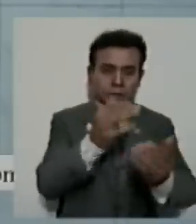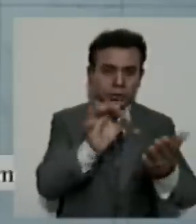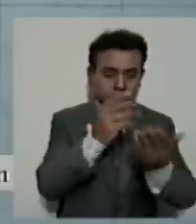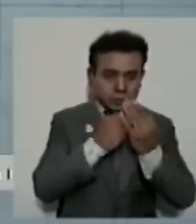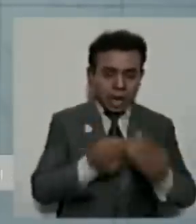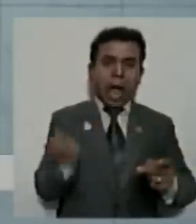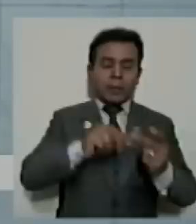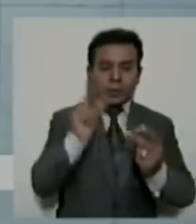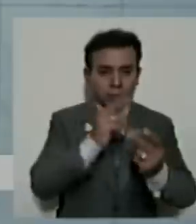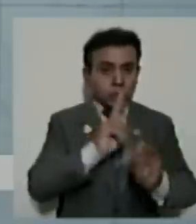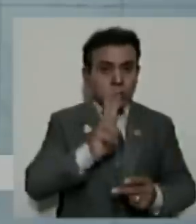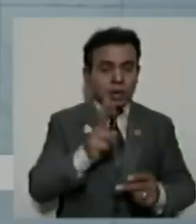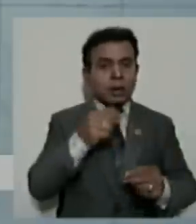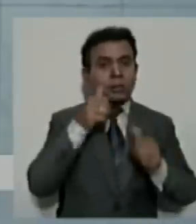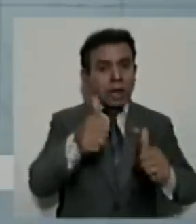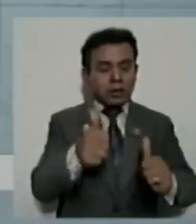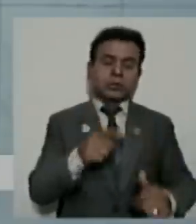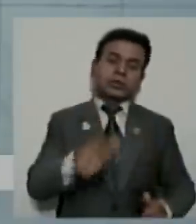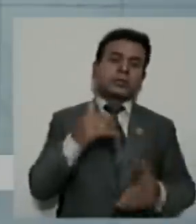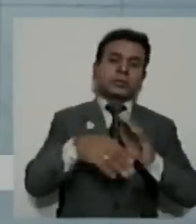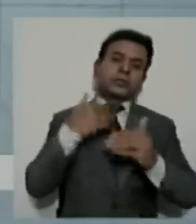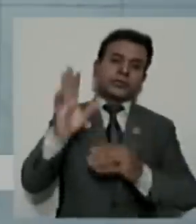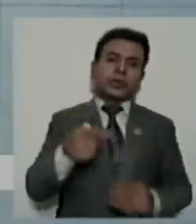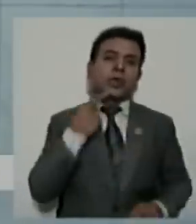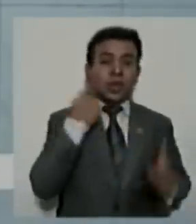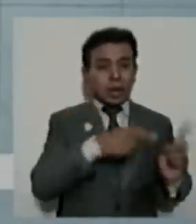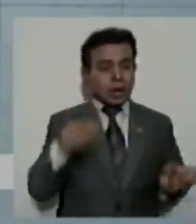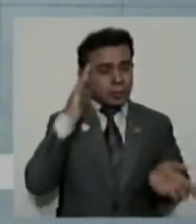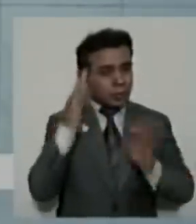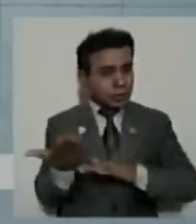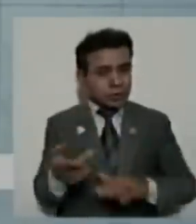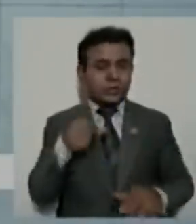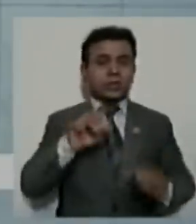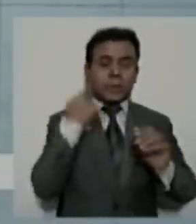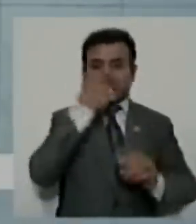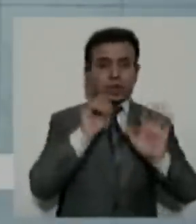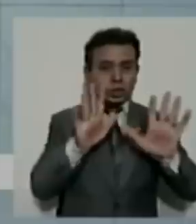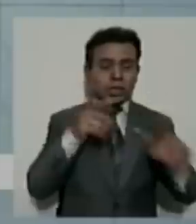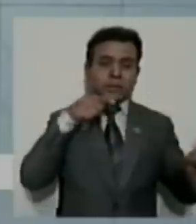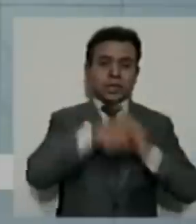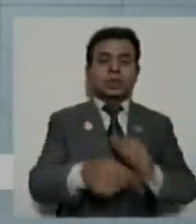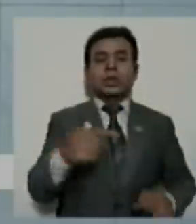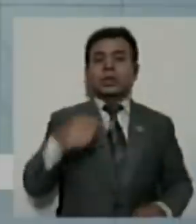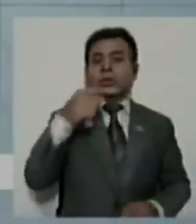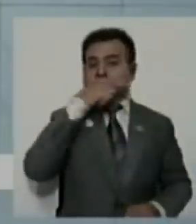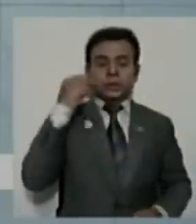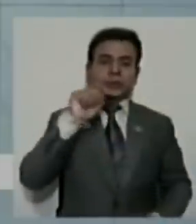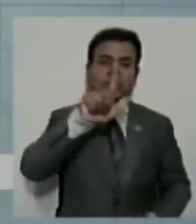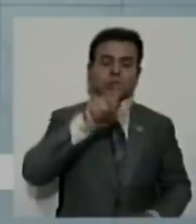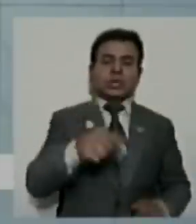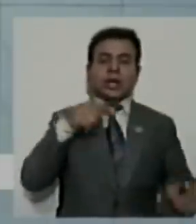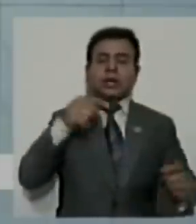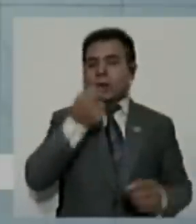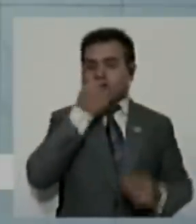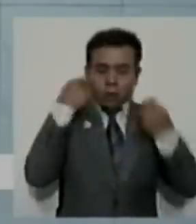ঢাকার বাইরে 3 জন, ময়মনসিংহ, নারায়ণগঞ্জ এবং টাঙ্গাইল প্রতি জেলায় 1 জন করে।